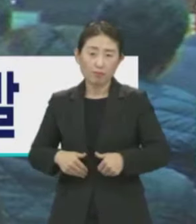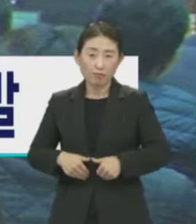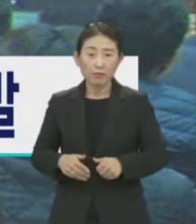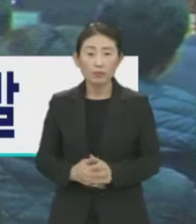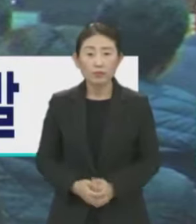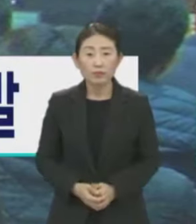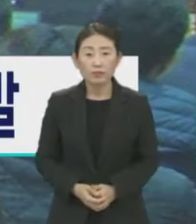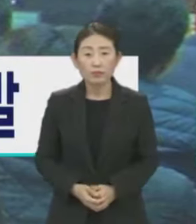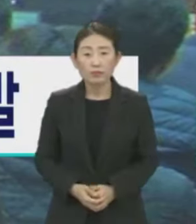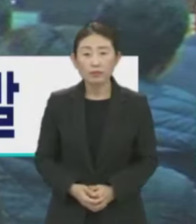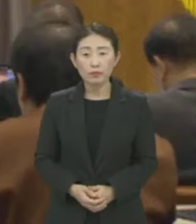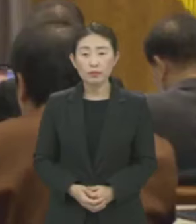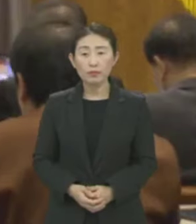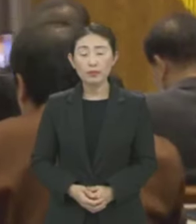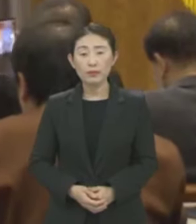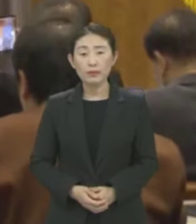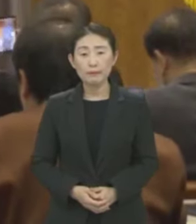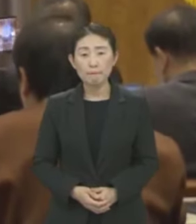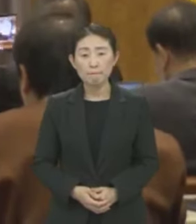조혜원 기자입니다.